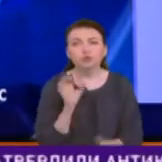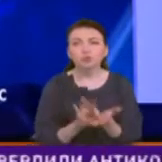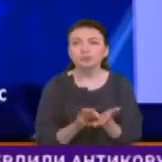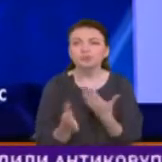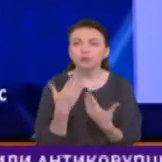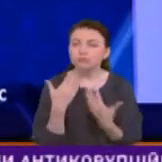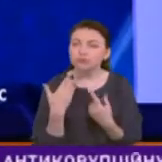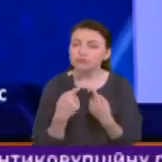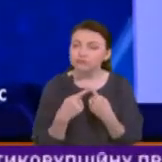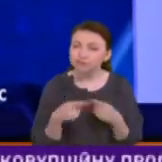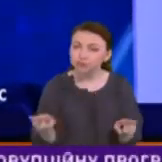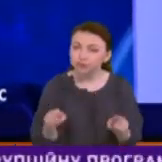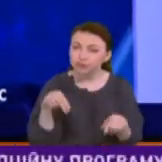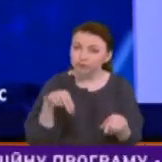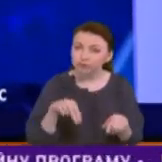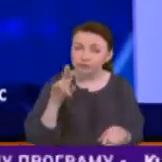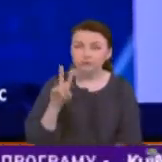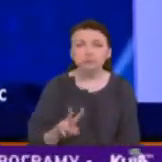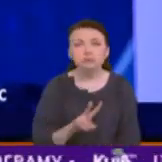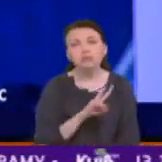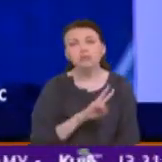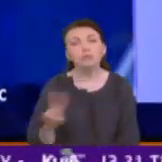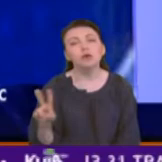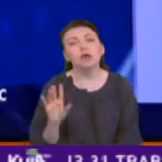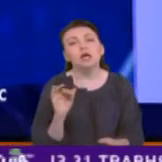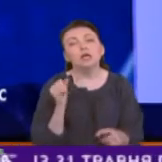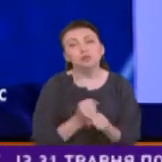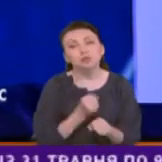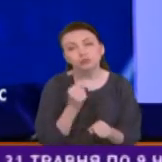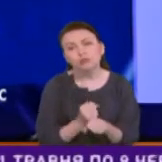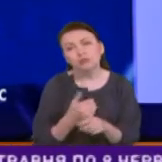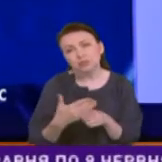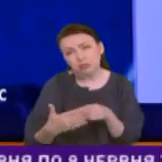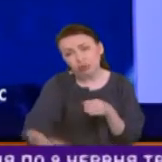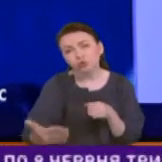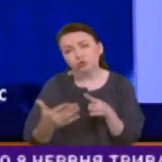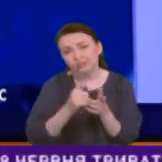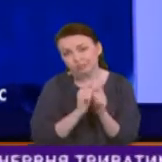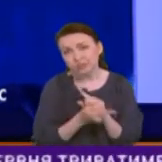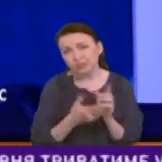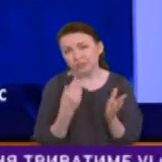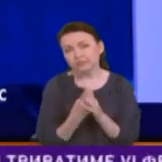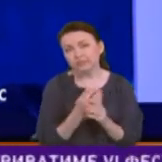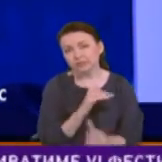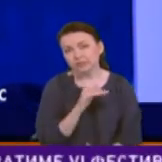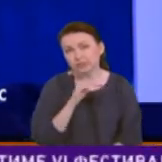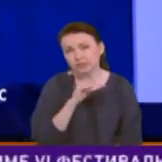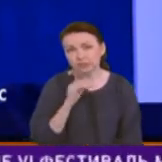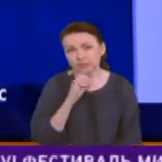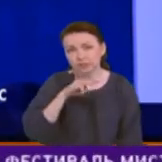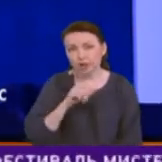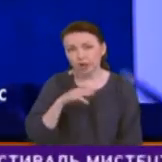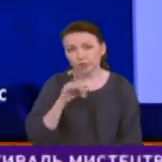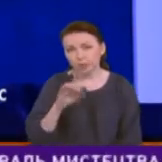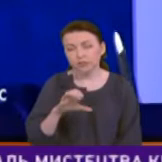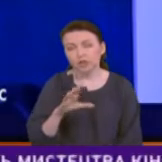іншими православними церквами і працювати над тим, щоб зрештою змінити свій нинішній статус митрополії і